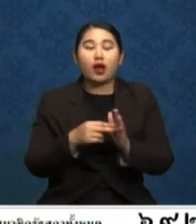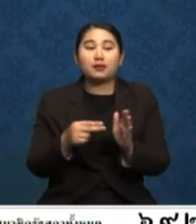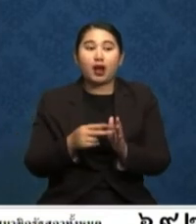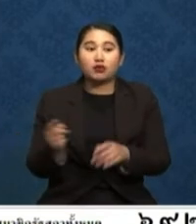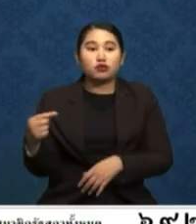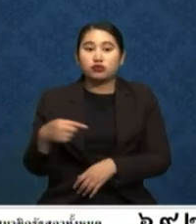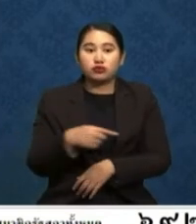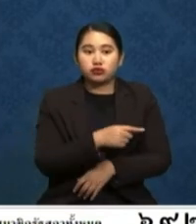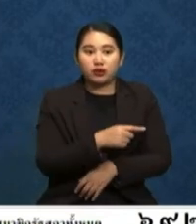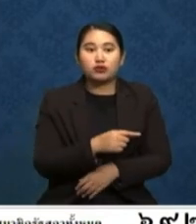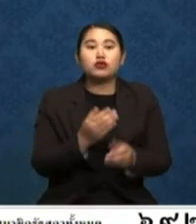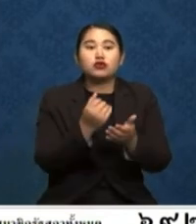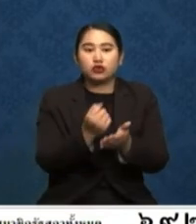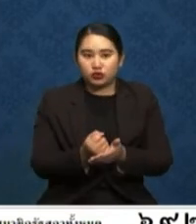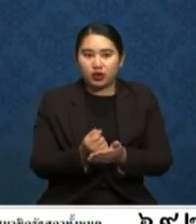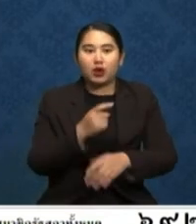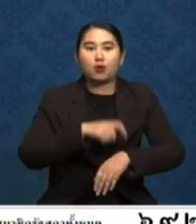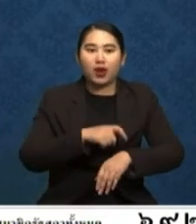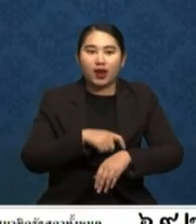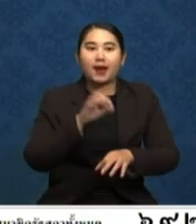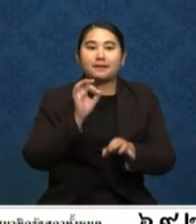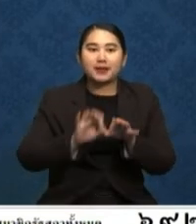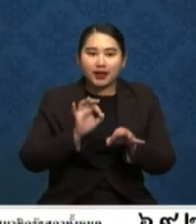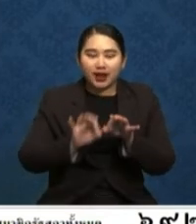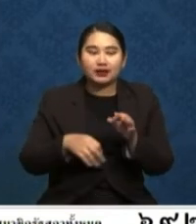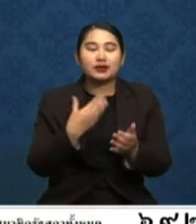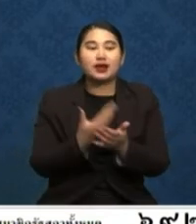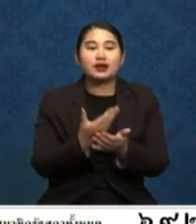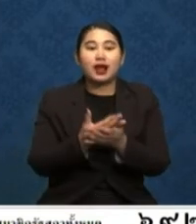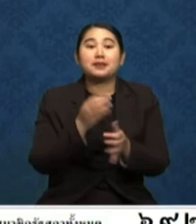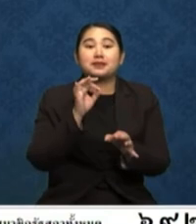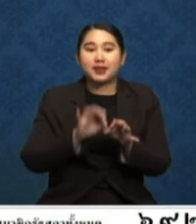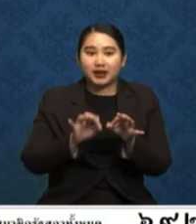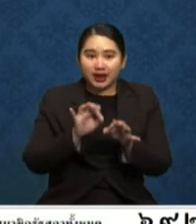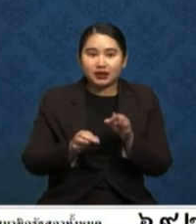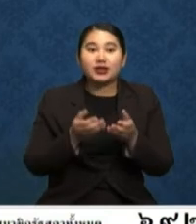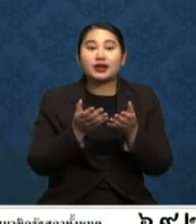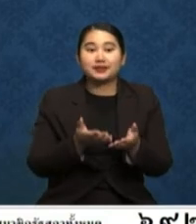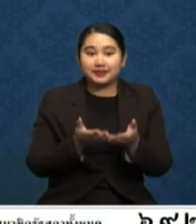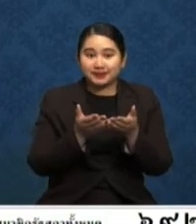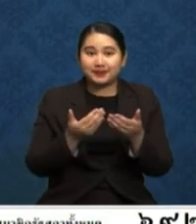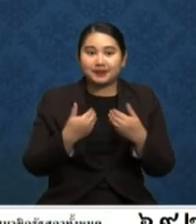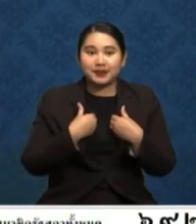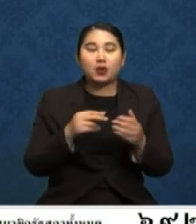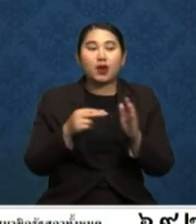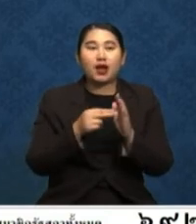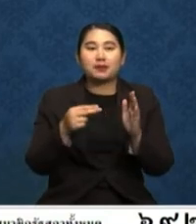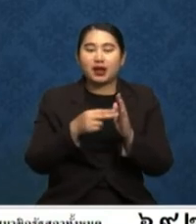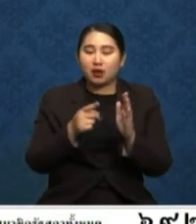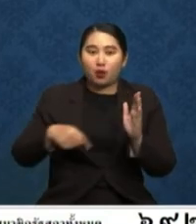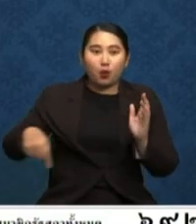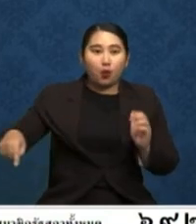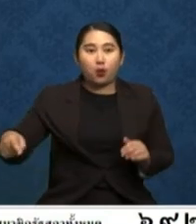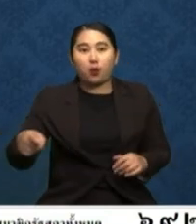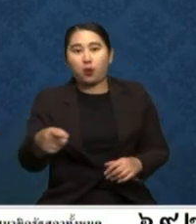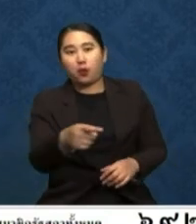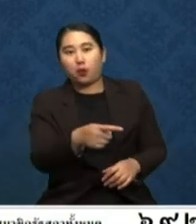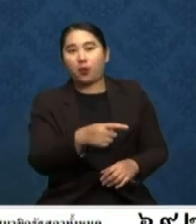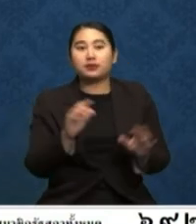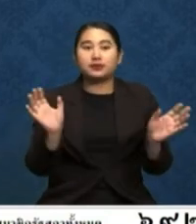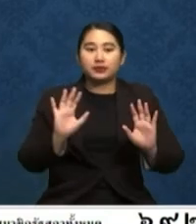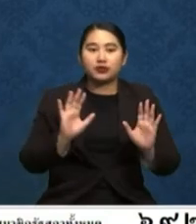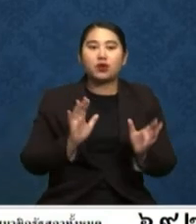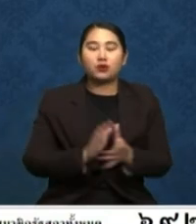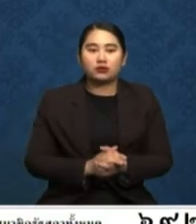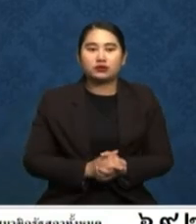เนี่ยจะช่วยประหยัดทั้งค่าเวลาค่าใช้จ่ายในการเดินเรือโดยไม่ต้องอ้อมช่องแคบมะละกาท่านประธาน